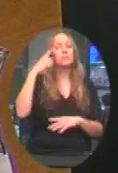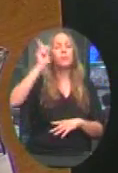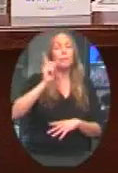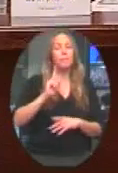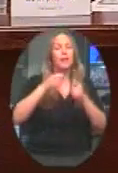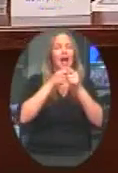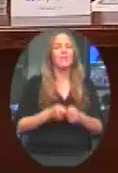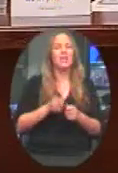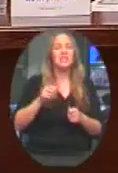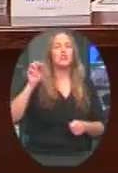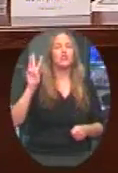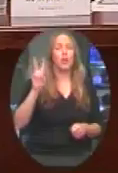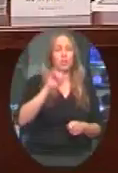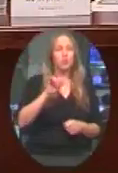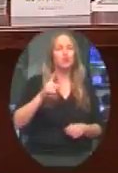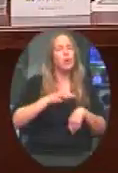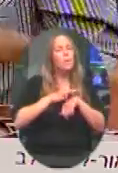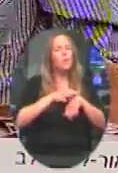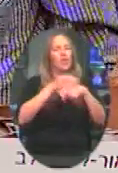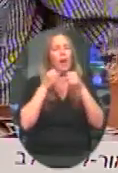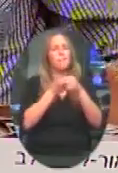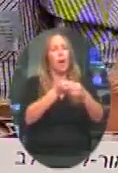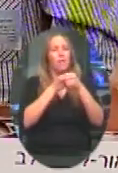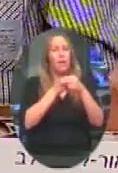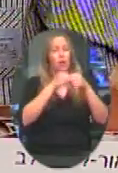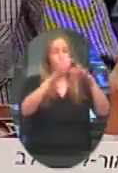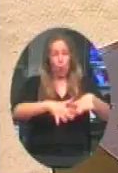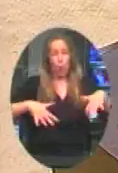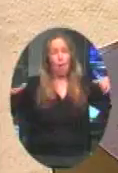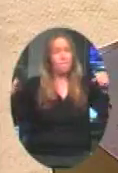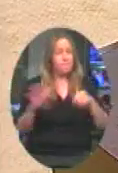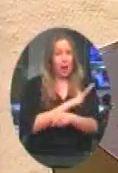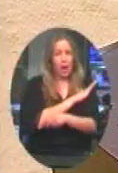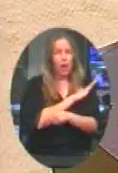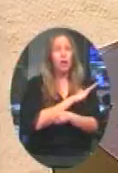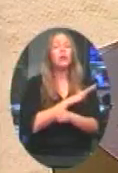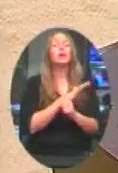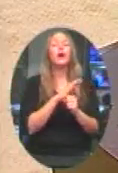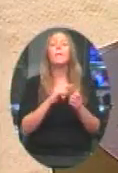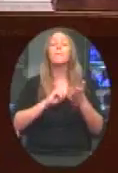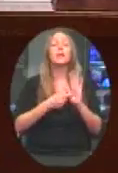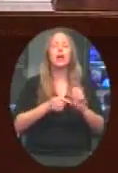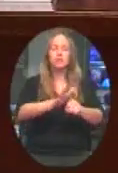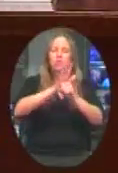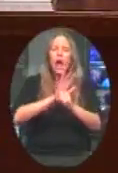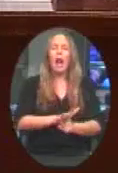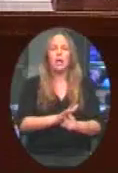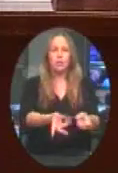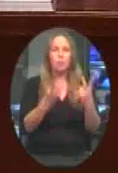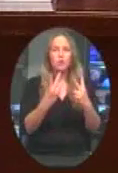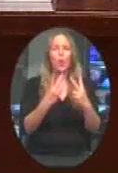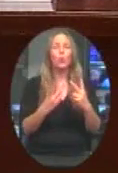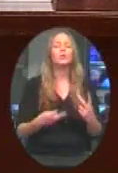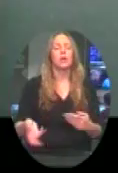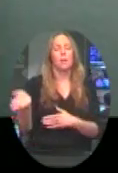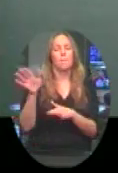ממובילות המאבק בזירה הפוליטית. עם אולם מלא מפה לפה כשהמטרה לייצר קבוצת לחץ משמעותית על הממשלה,